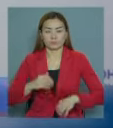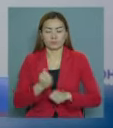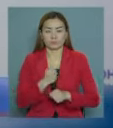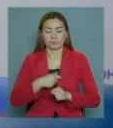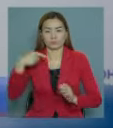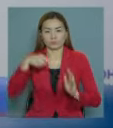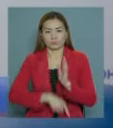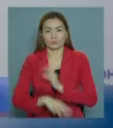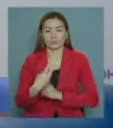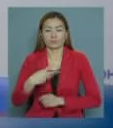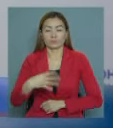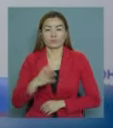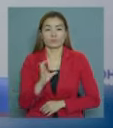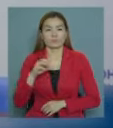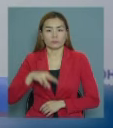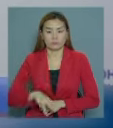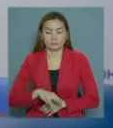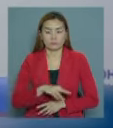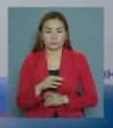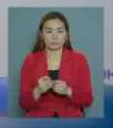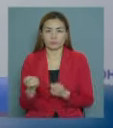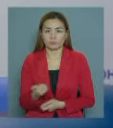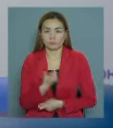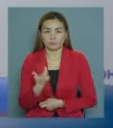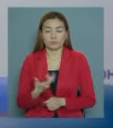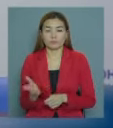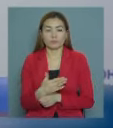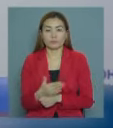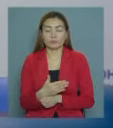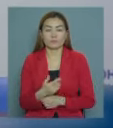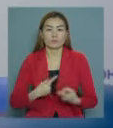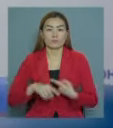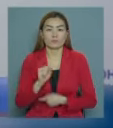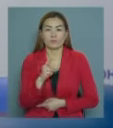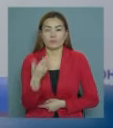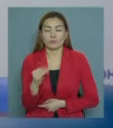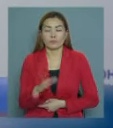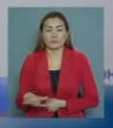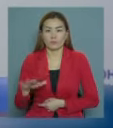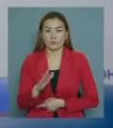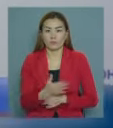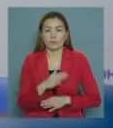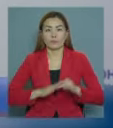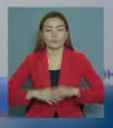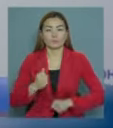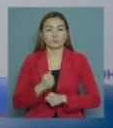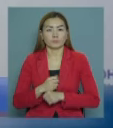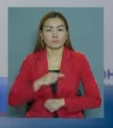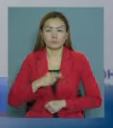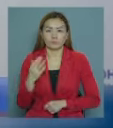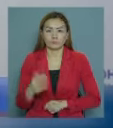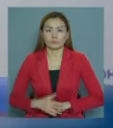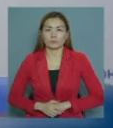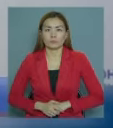тереңдігі 30-40 сантиметрді құрайды. Яғни бұл жерде жаңа Каспий теңізіне біздің балық шаруашылық